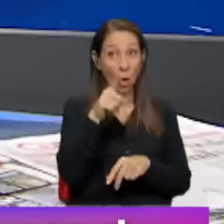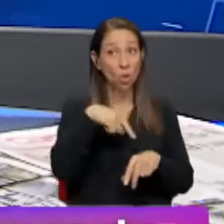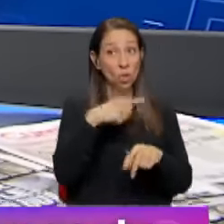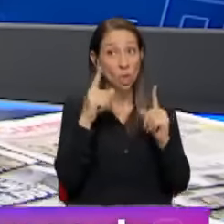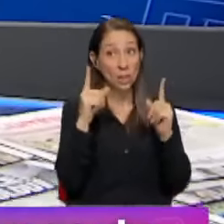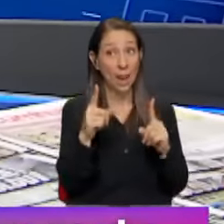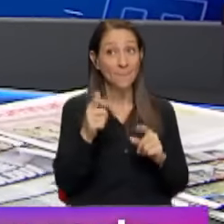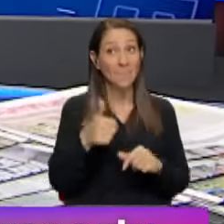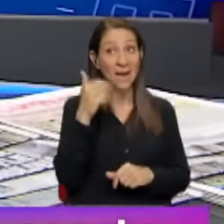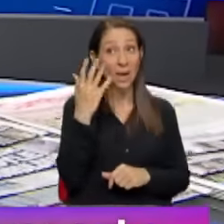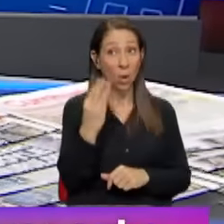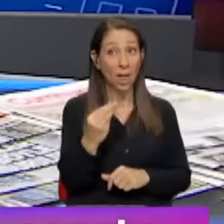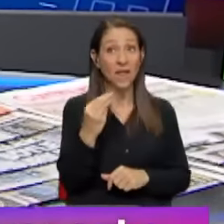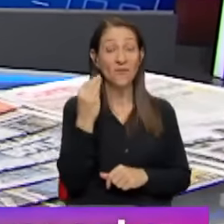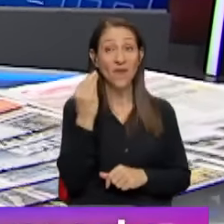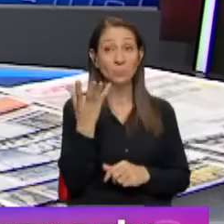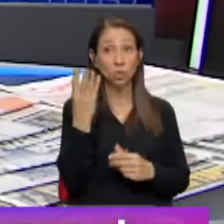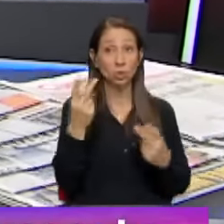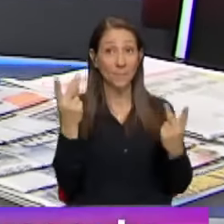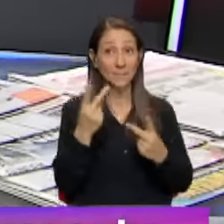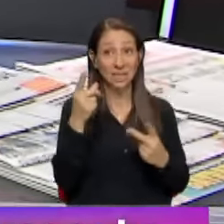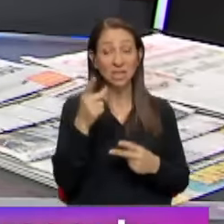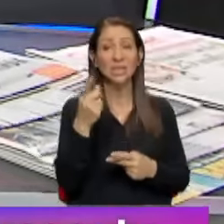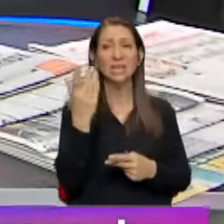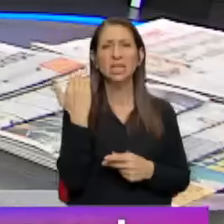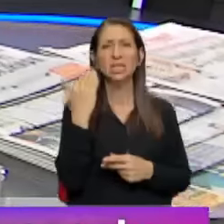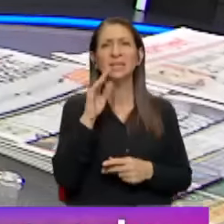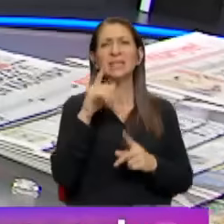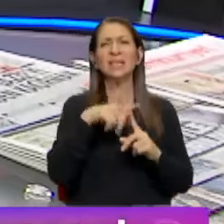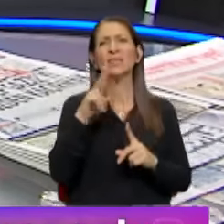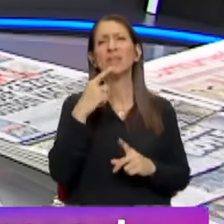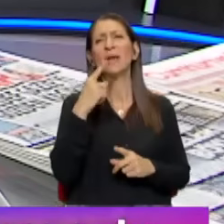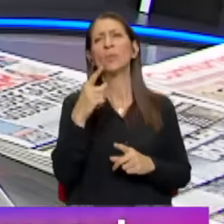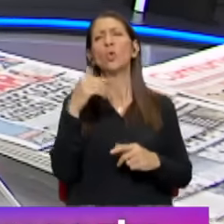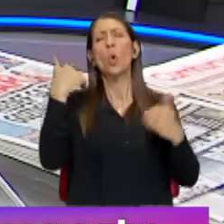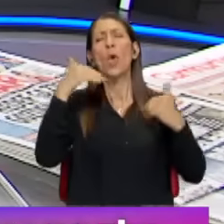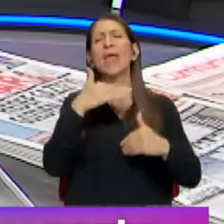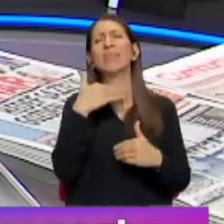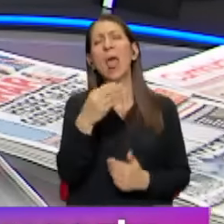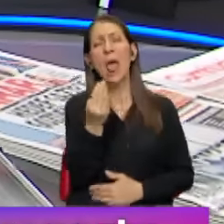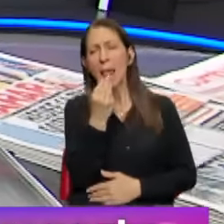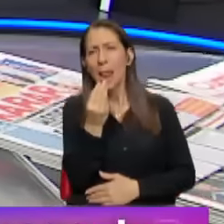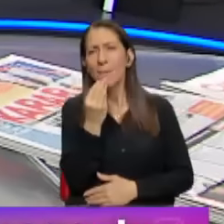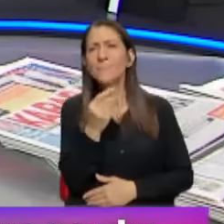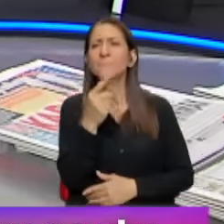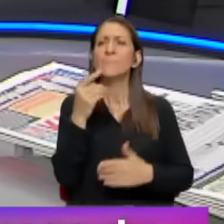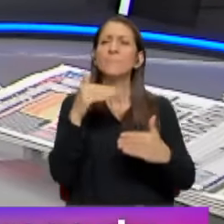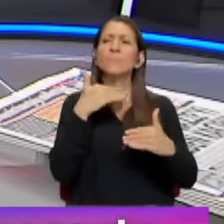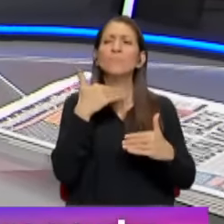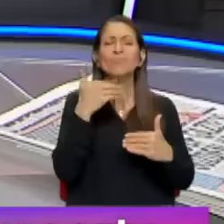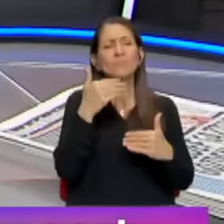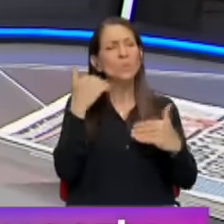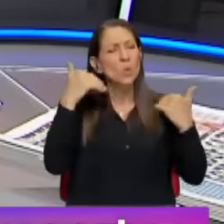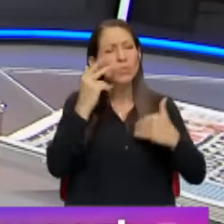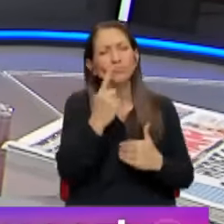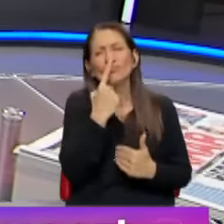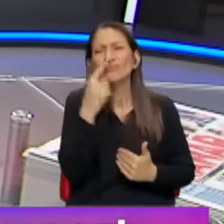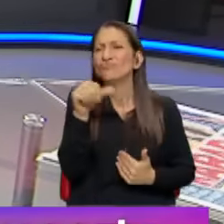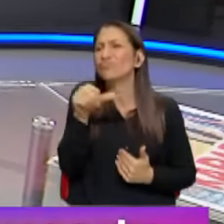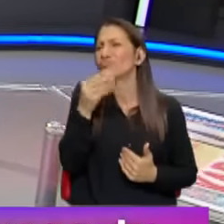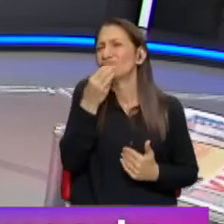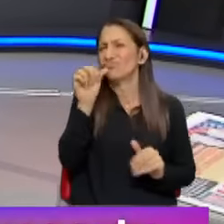dönem bakan olanlar vermiş oldukları mesajlar. Geçen televizyonda dedim ki koyun etini yiyelim. Birileri koyun etinin kokusundan dolayı